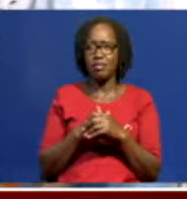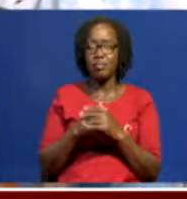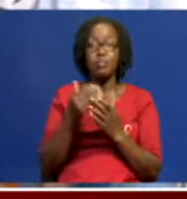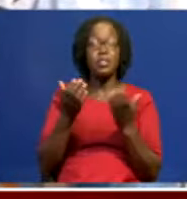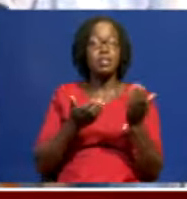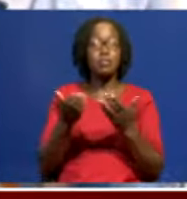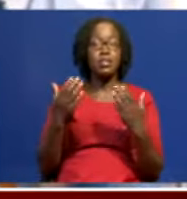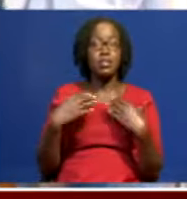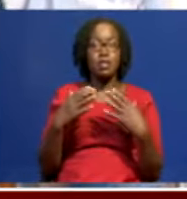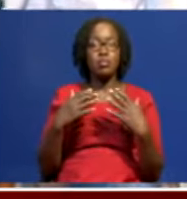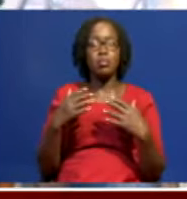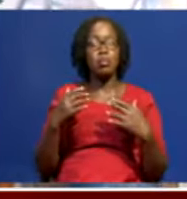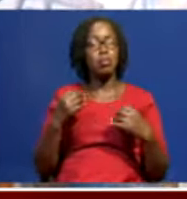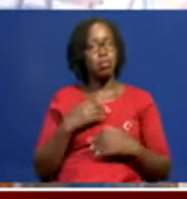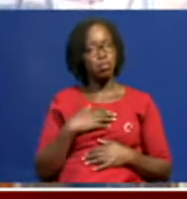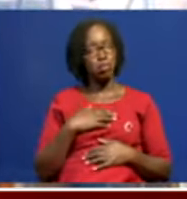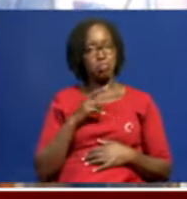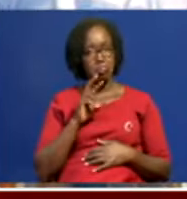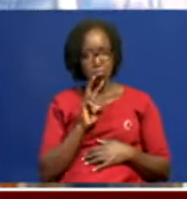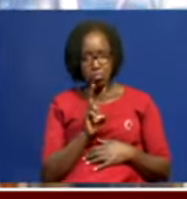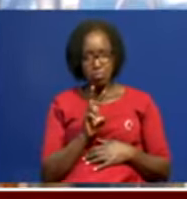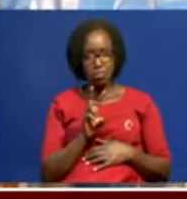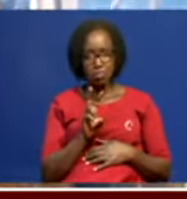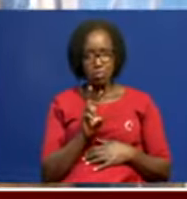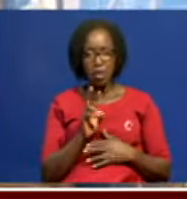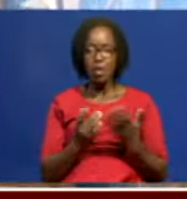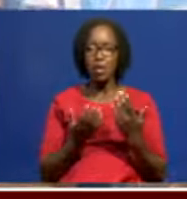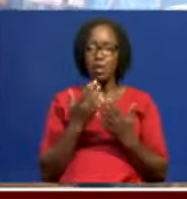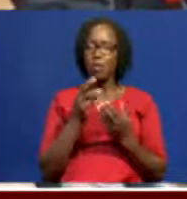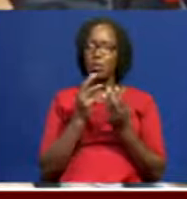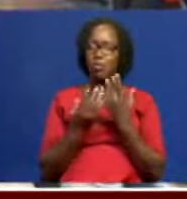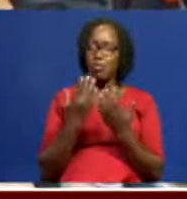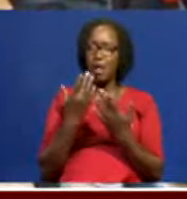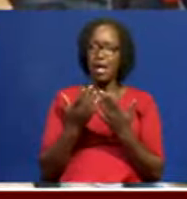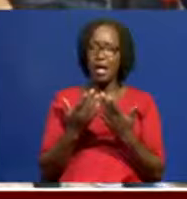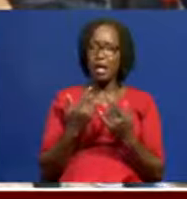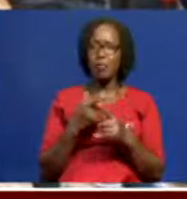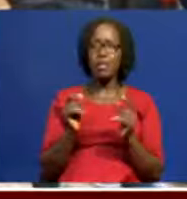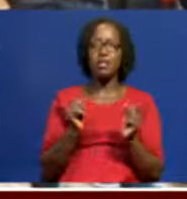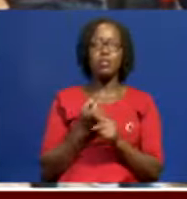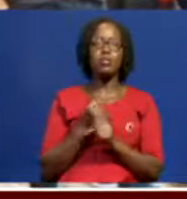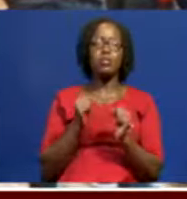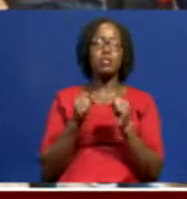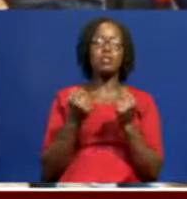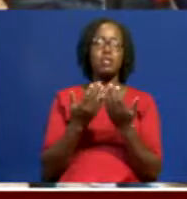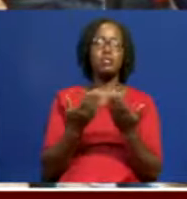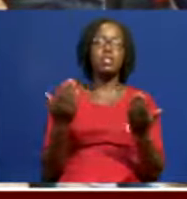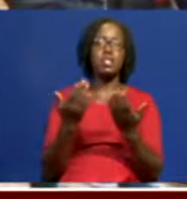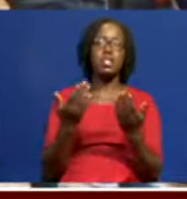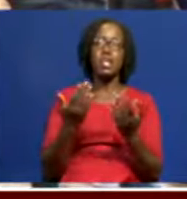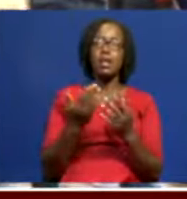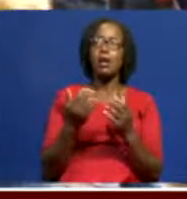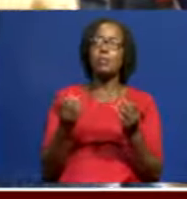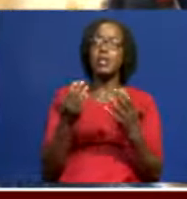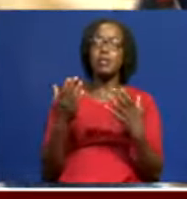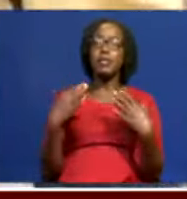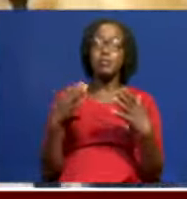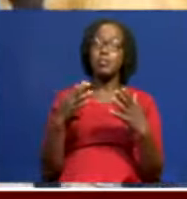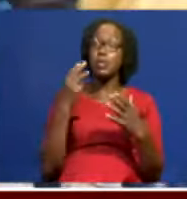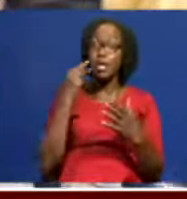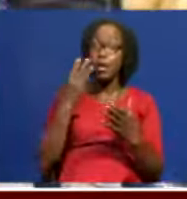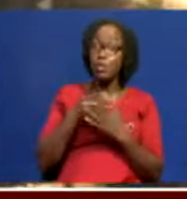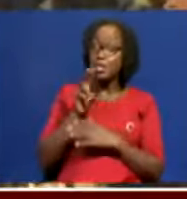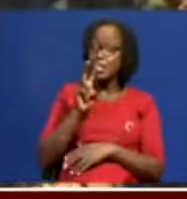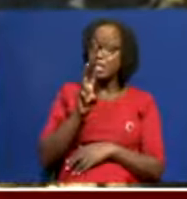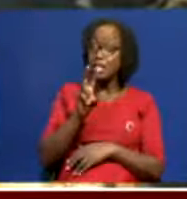Wafanyabiashara hao walibaki kutazama moto ukiendelea kuenea wasijue la kufanya. Walakini mamia wakazi waliorundikana hapo kushuhudia moto